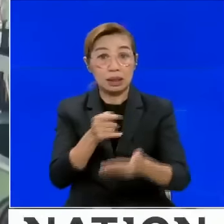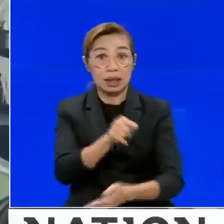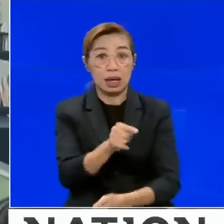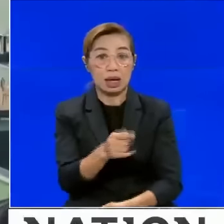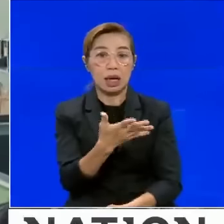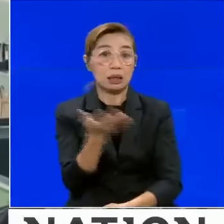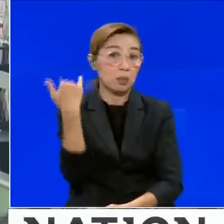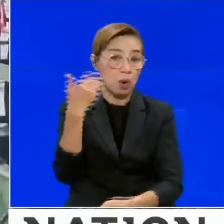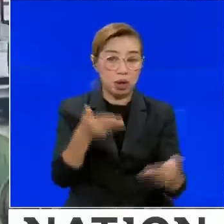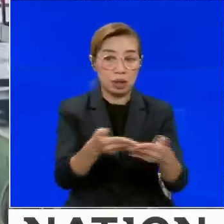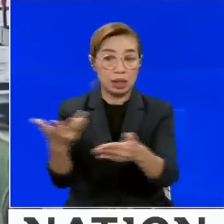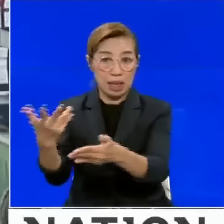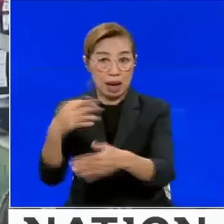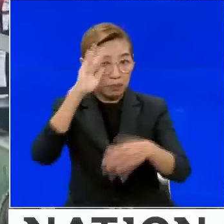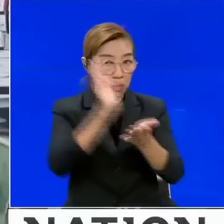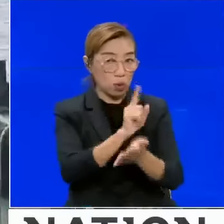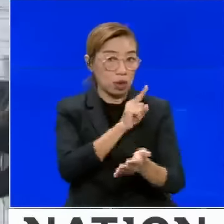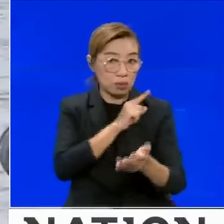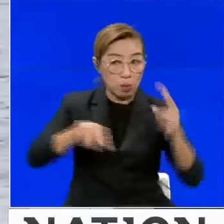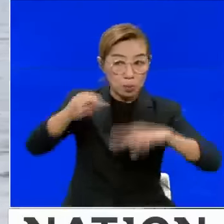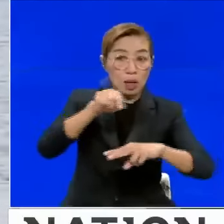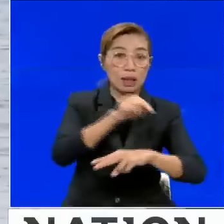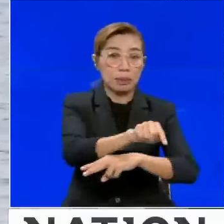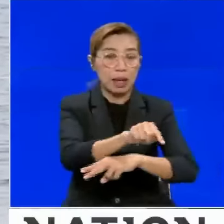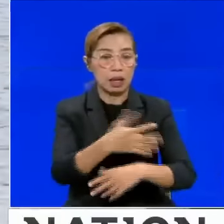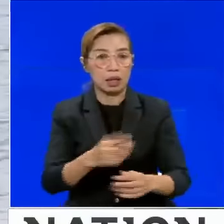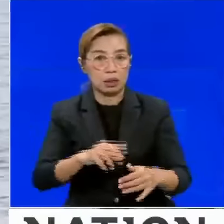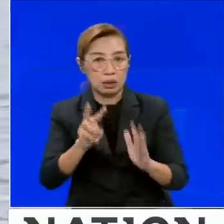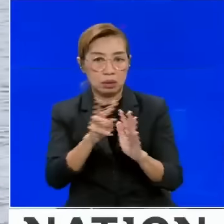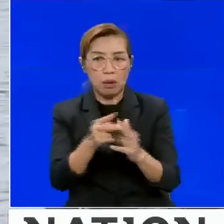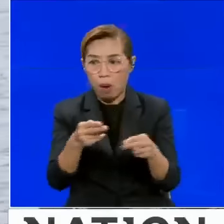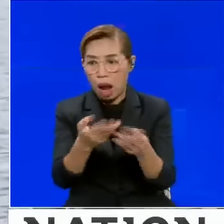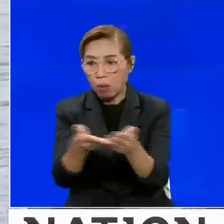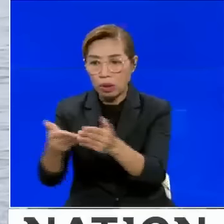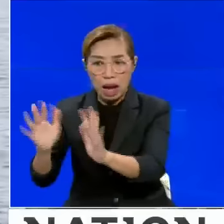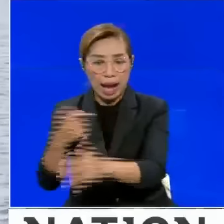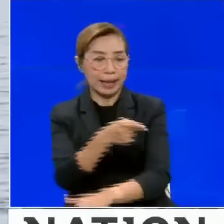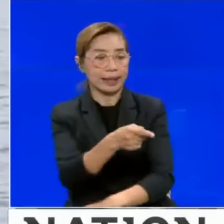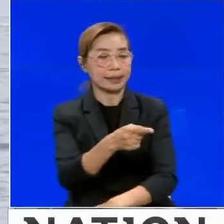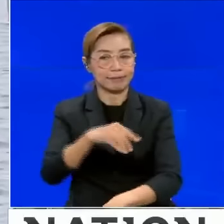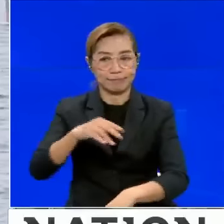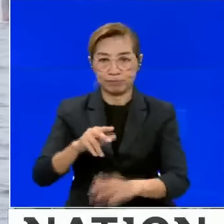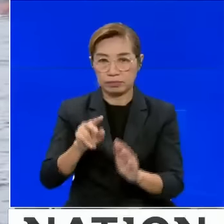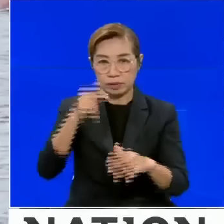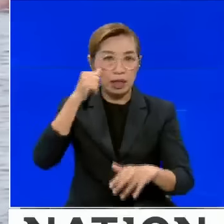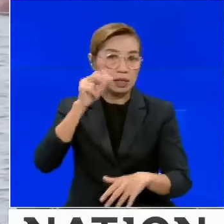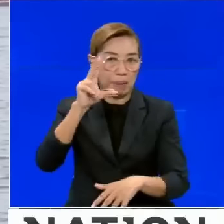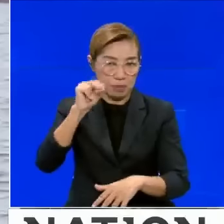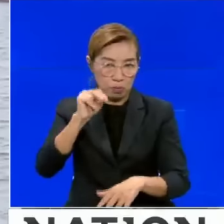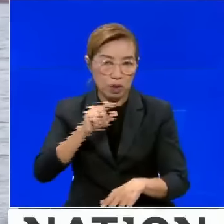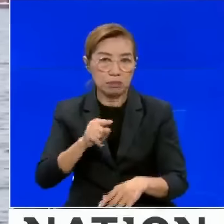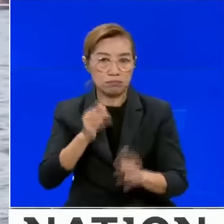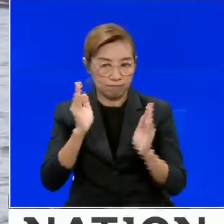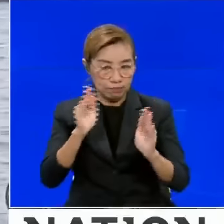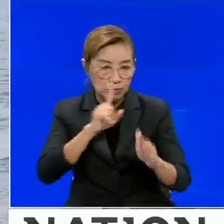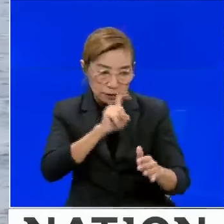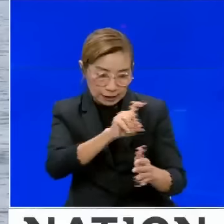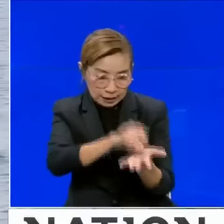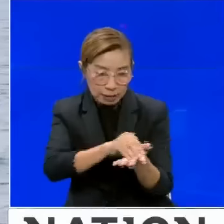อบเรือบรรทุกน้ำมันนะครับตามกรอบให้30วันแต่กำชับผู้บังคับการตำรวจน้ำบอกต้องสอบให้มีความคืบหน้าใน